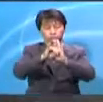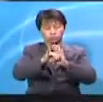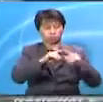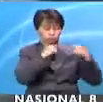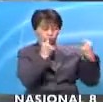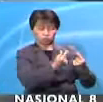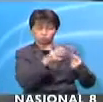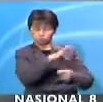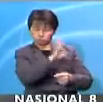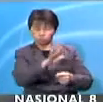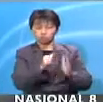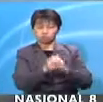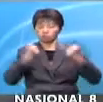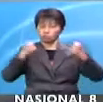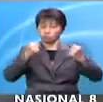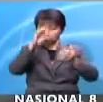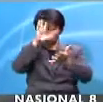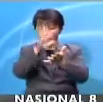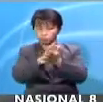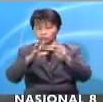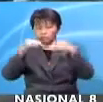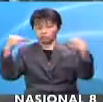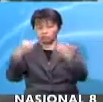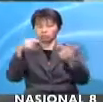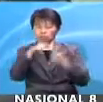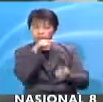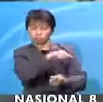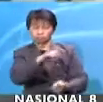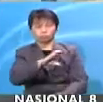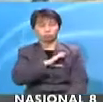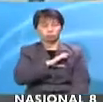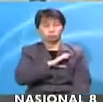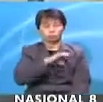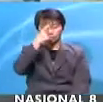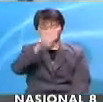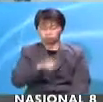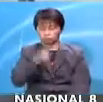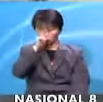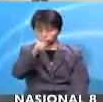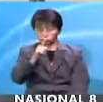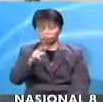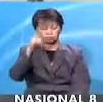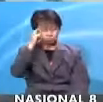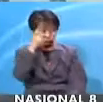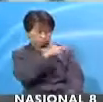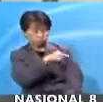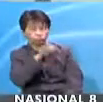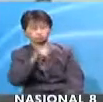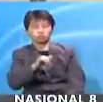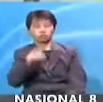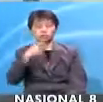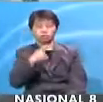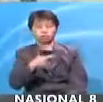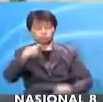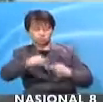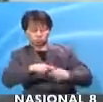pasukan sekaligus mengukuhkan kepercayaan masyarakat terhadap polis ia bagi memastikan persepsi orang ramai yang sering